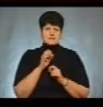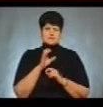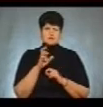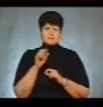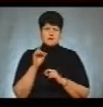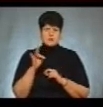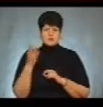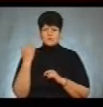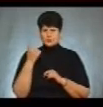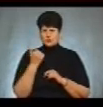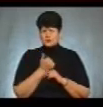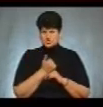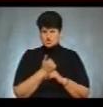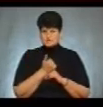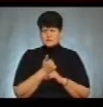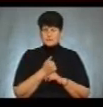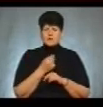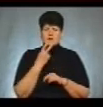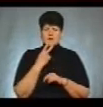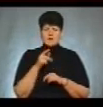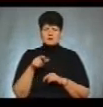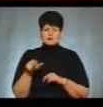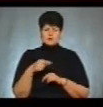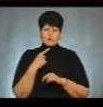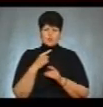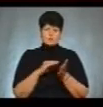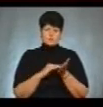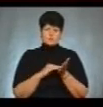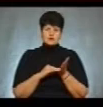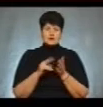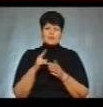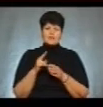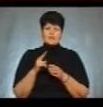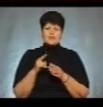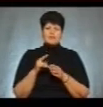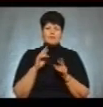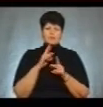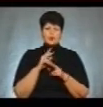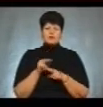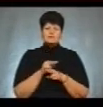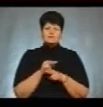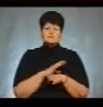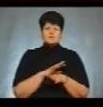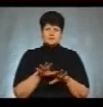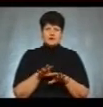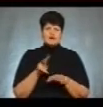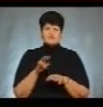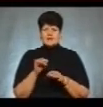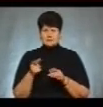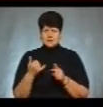була минулого тижня, глядачі наші коментують і пишуть, що дефекти ніхто не усунув, і від липня дорога стала ще